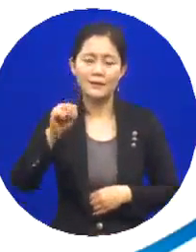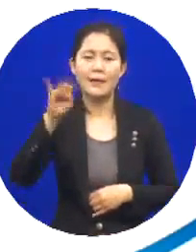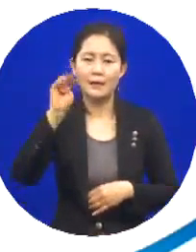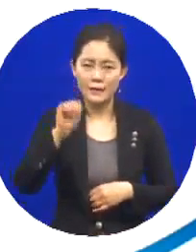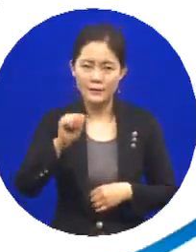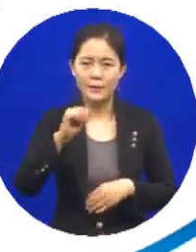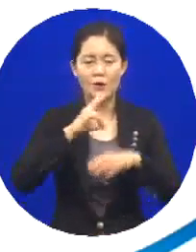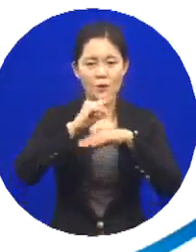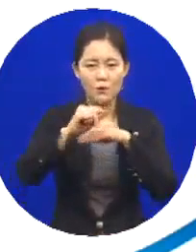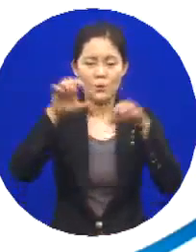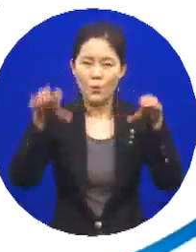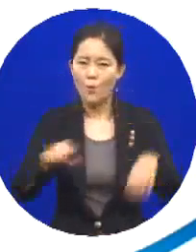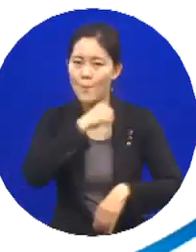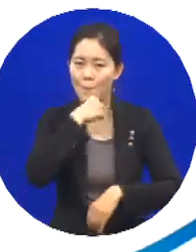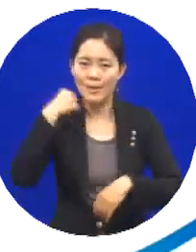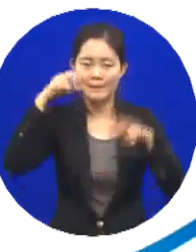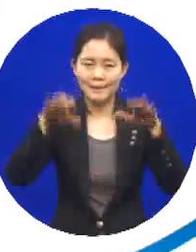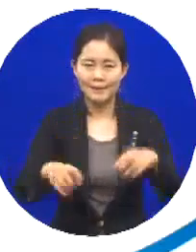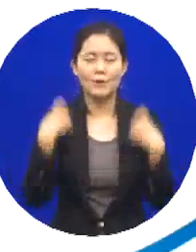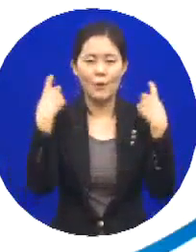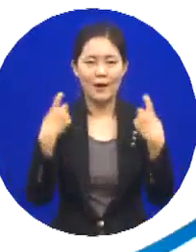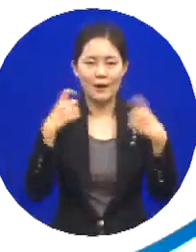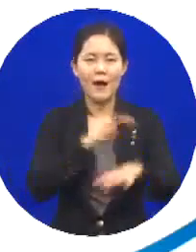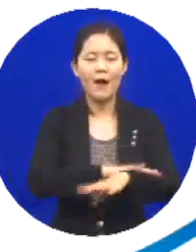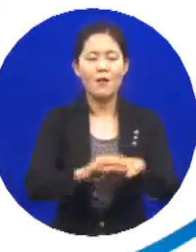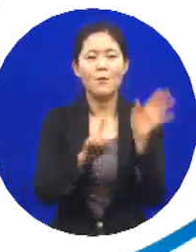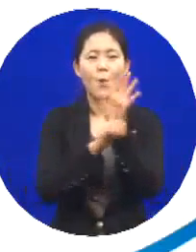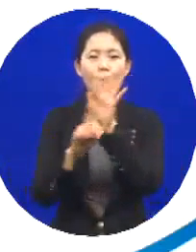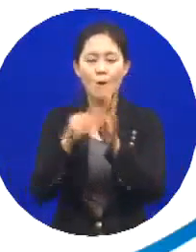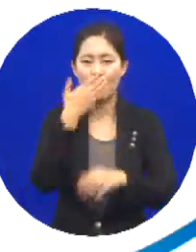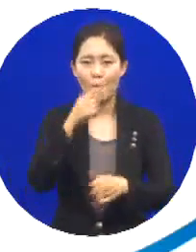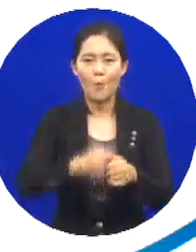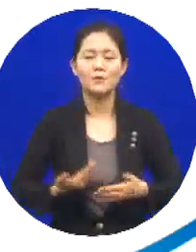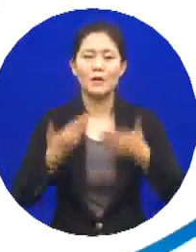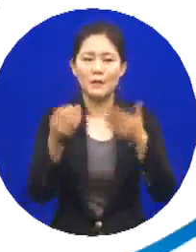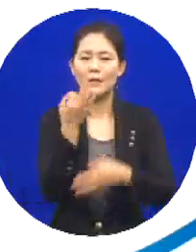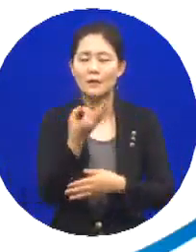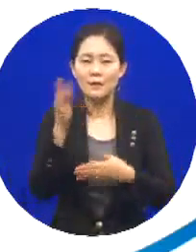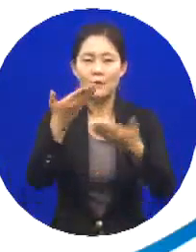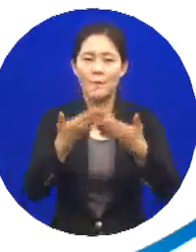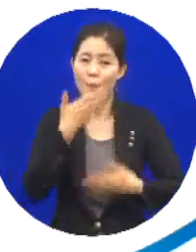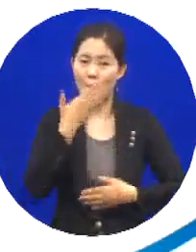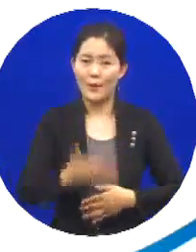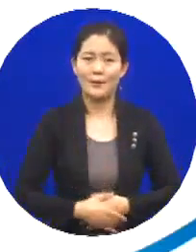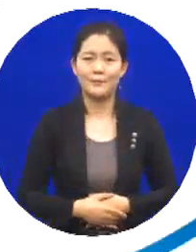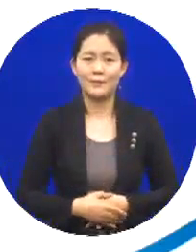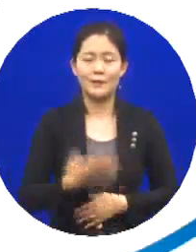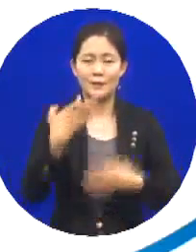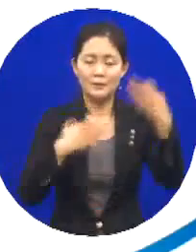통해 경전철과 역사 주변 맛집, 용인의 관광지 등을 알리는 역할을 하며 봉사활동 인증을 받을 수